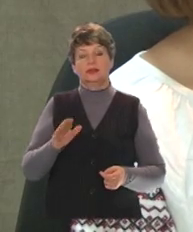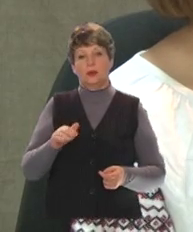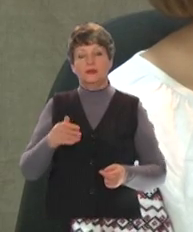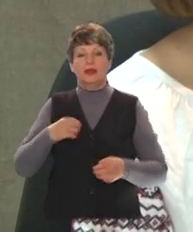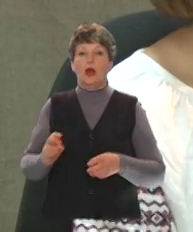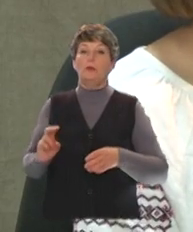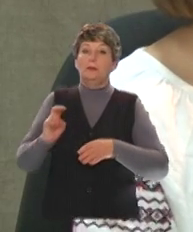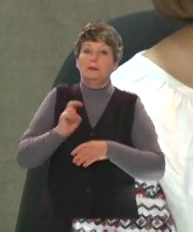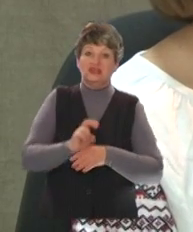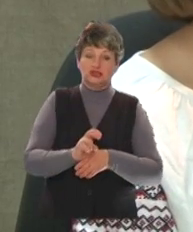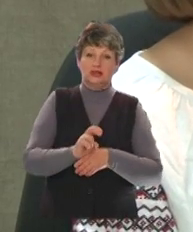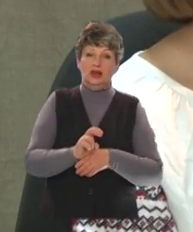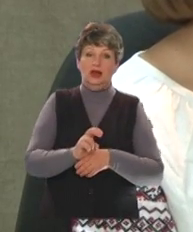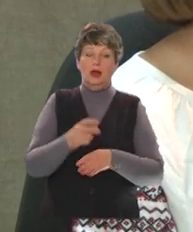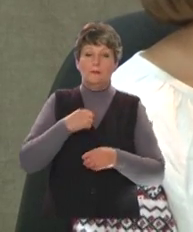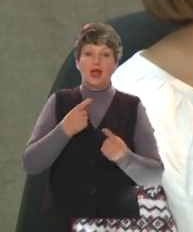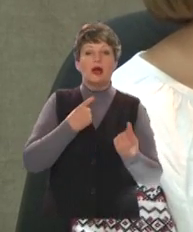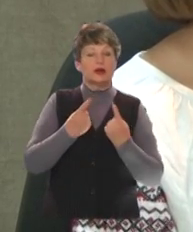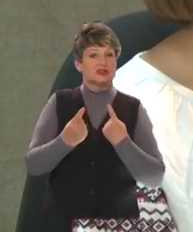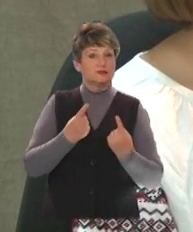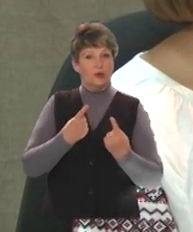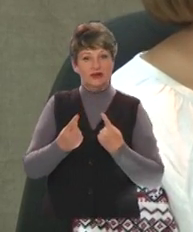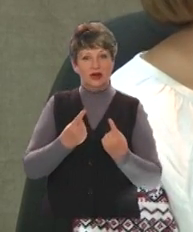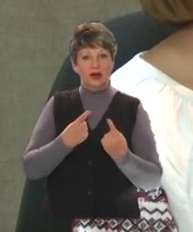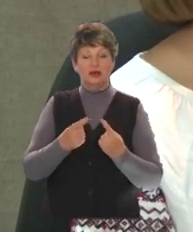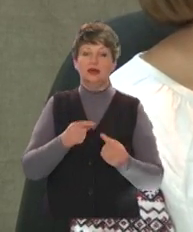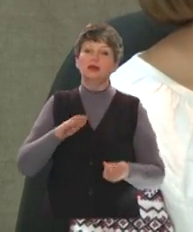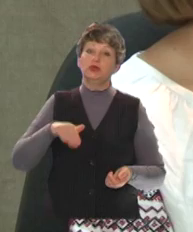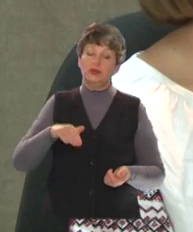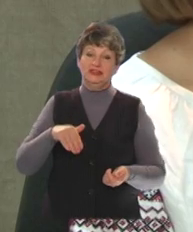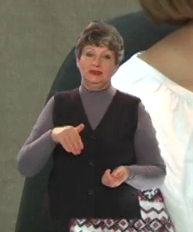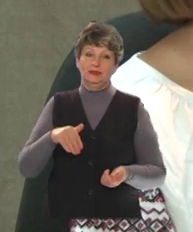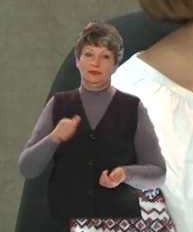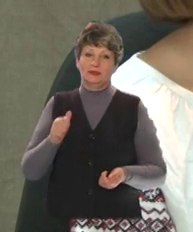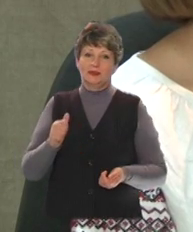тоді я прийшла, ми розмовляли,